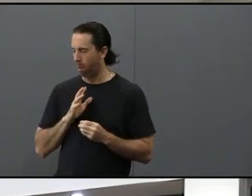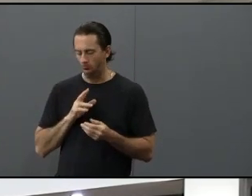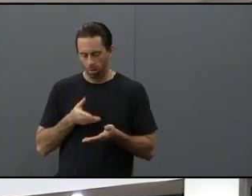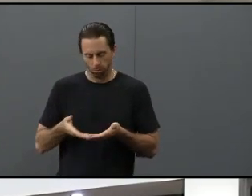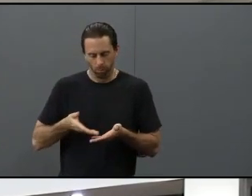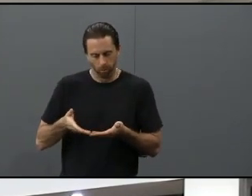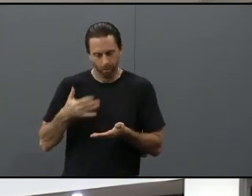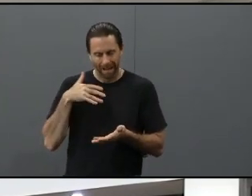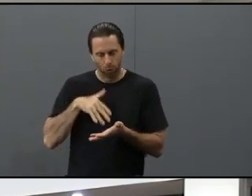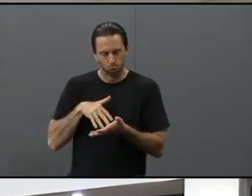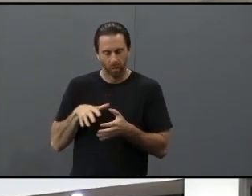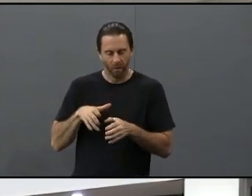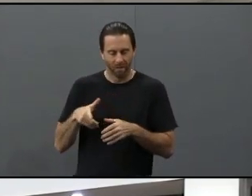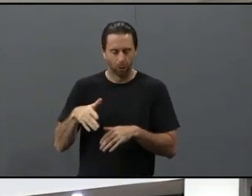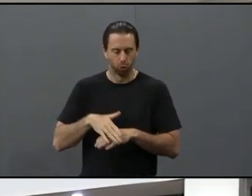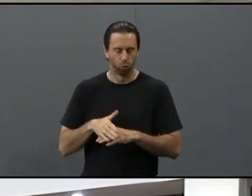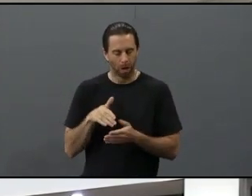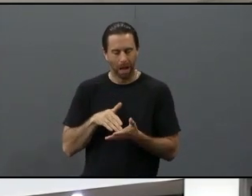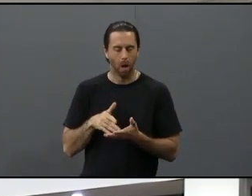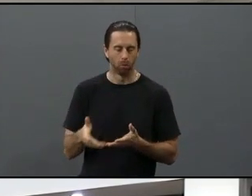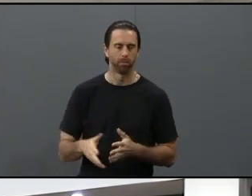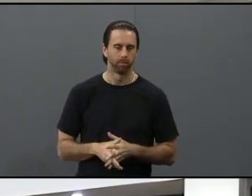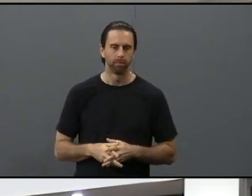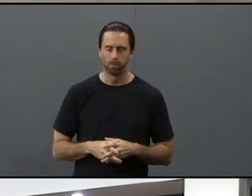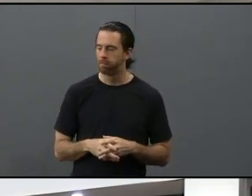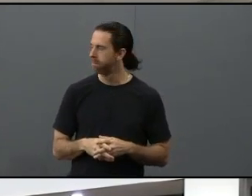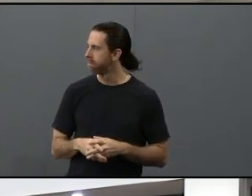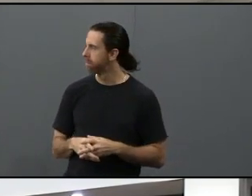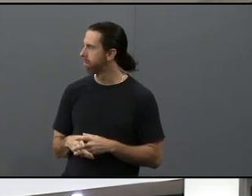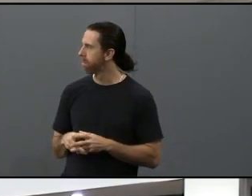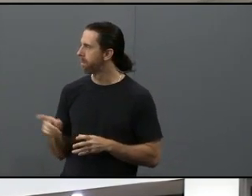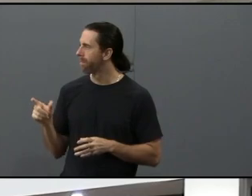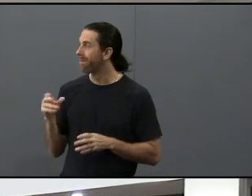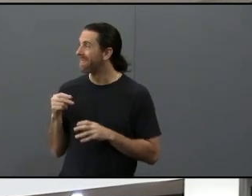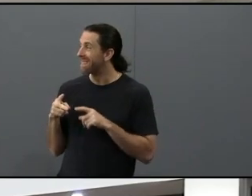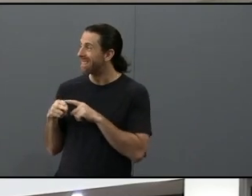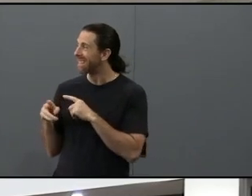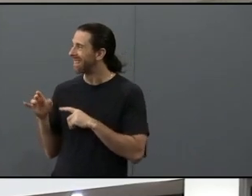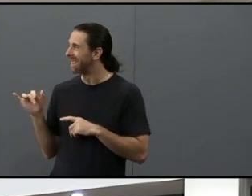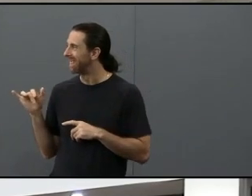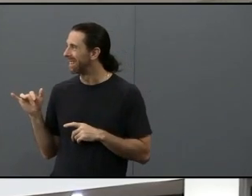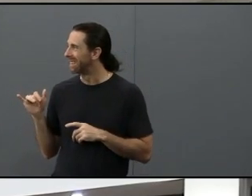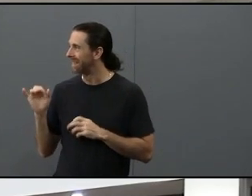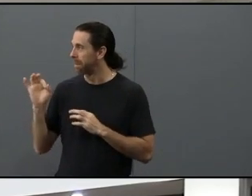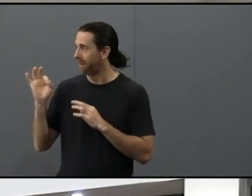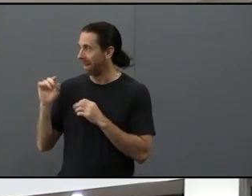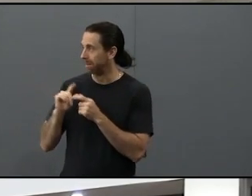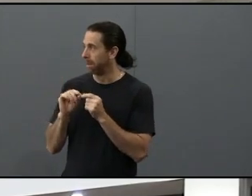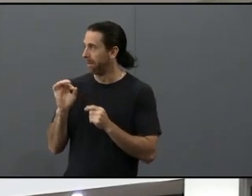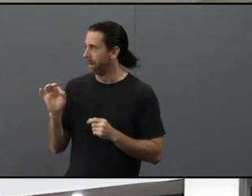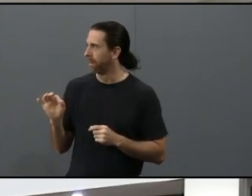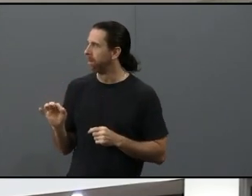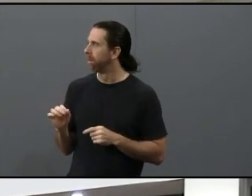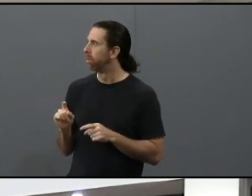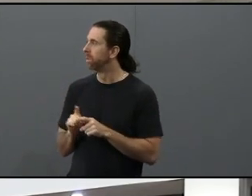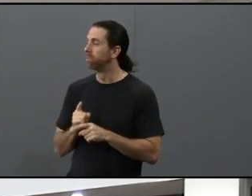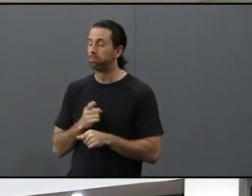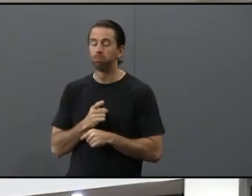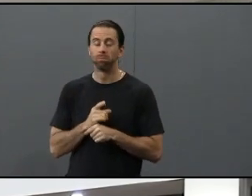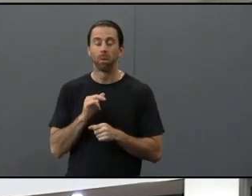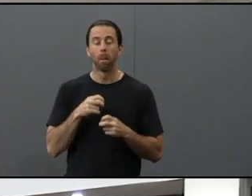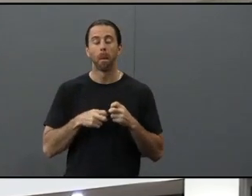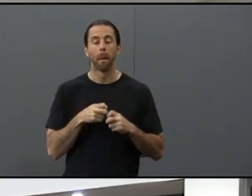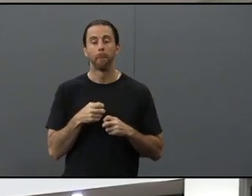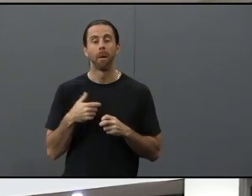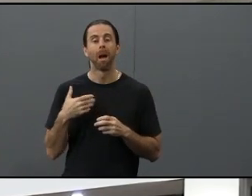fait exact exact ou ou oui excuse-moi je vais pas t'interrompre mes excuses CIT parfait comme explication puis effectivement le problème c'est queon